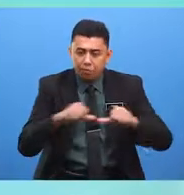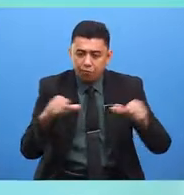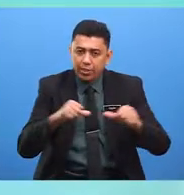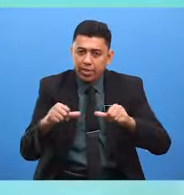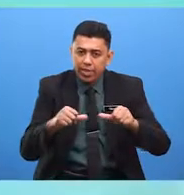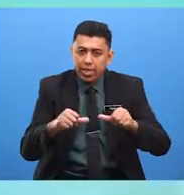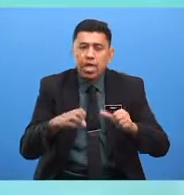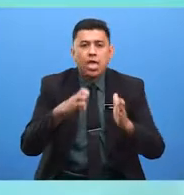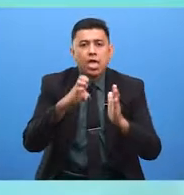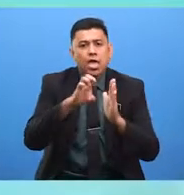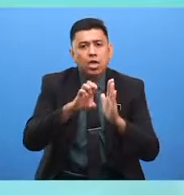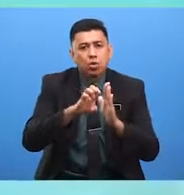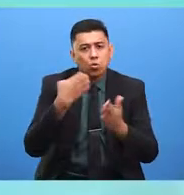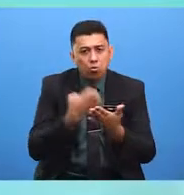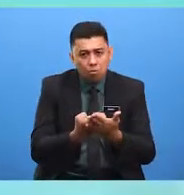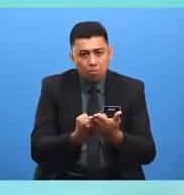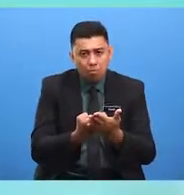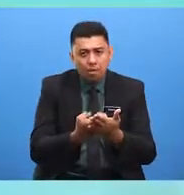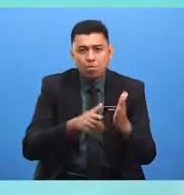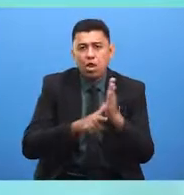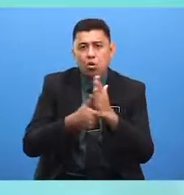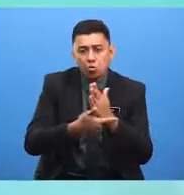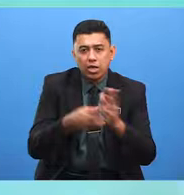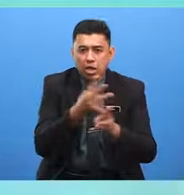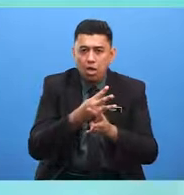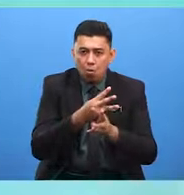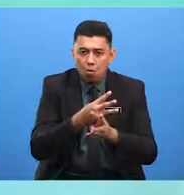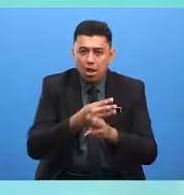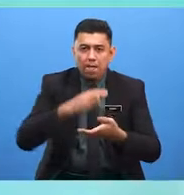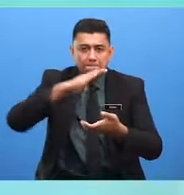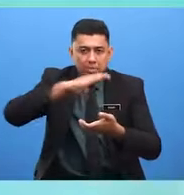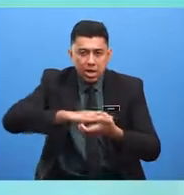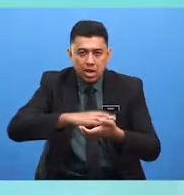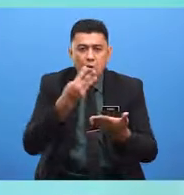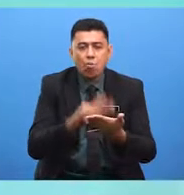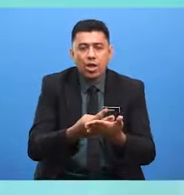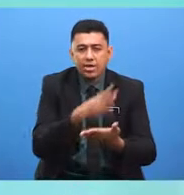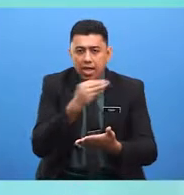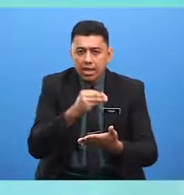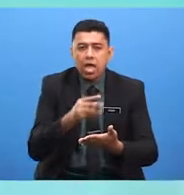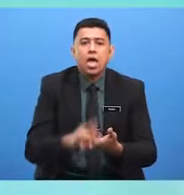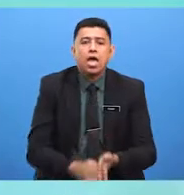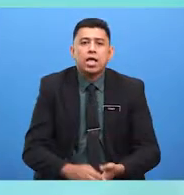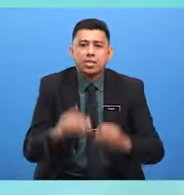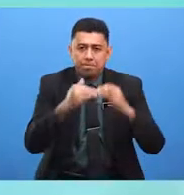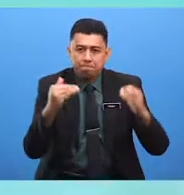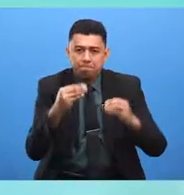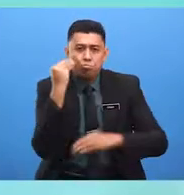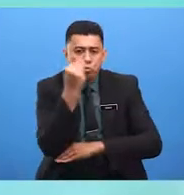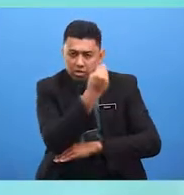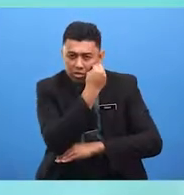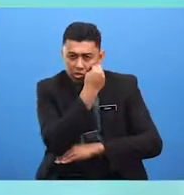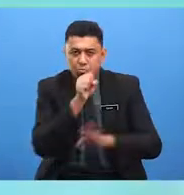kawalan bek kanan uang dan kadar bunga supaya ekonomi negara senantiasa berada dalam keadaan